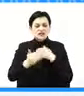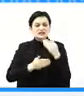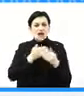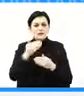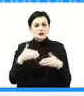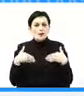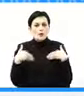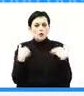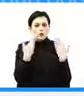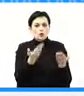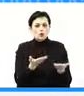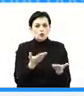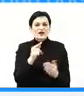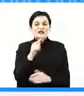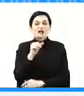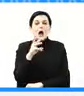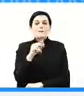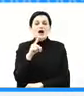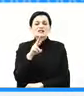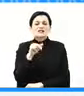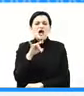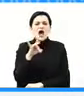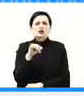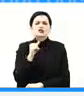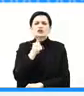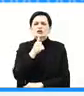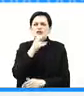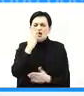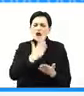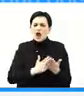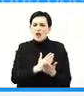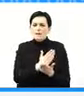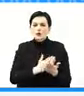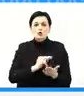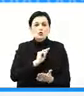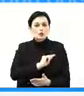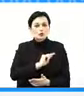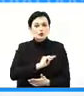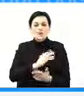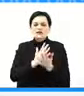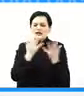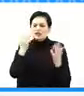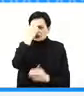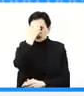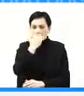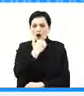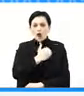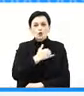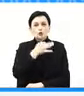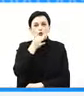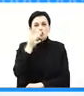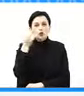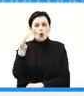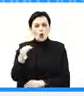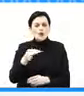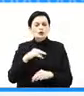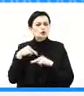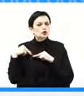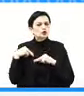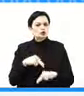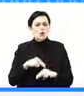თანამდებობაზე თამას დარჩია, რომელიც წლების განმავლობაში მუშაობდა. მინდა მას ძალიან დიდი მადლობა გადაუხადო გაწეული